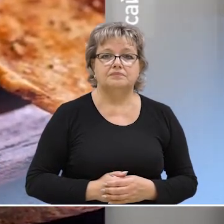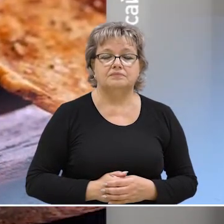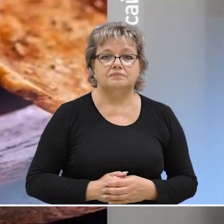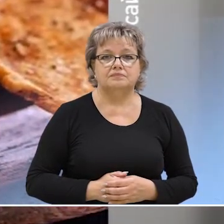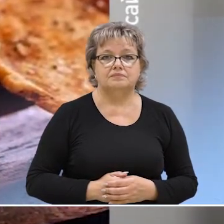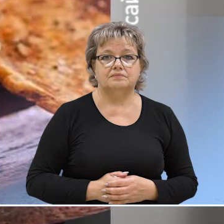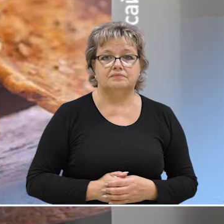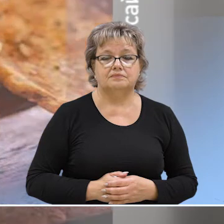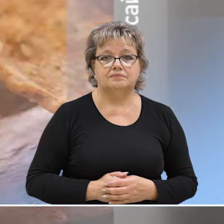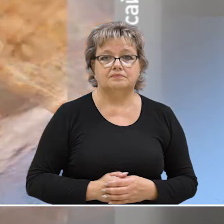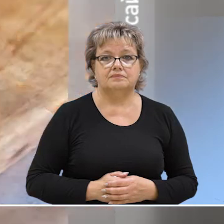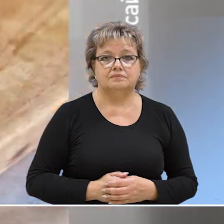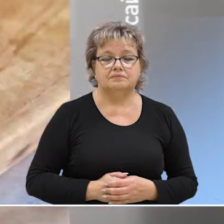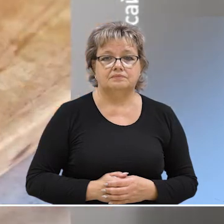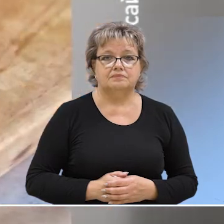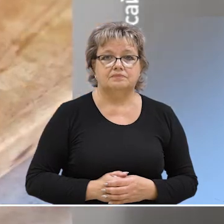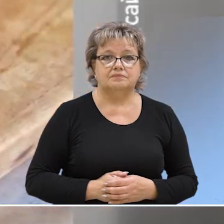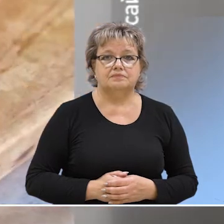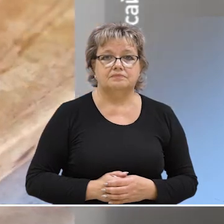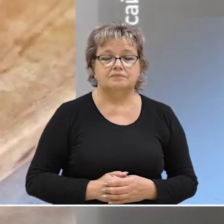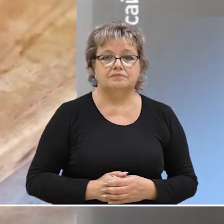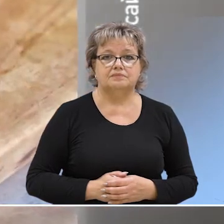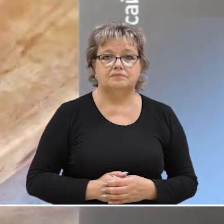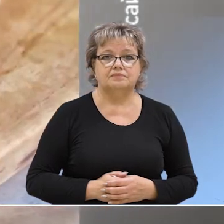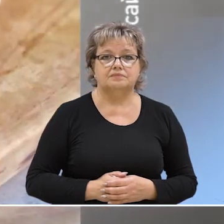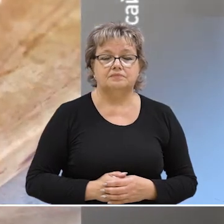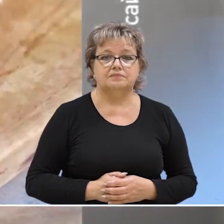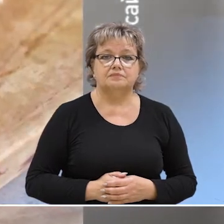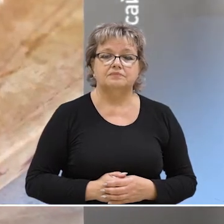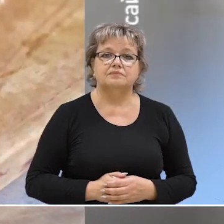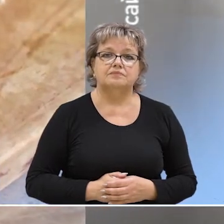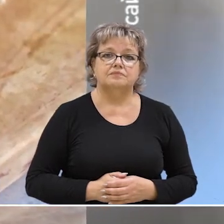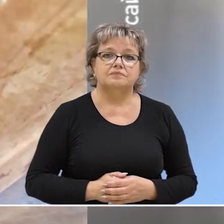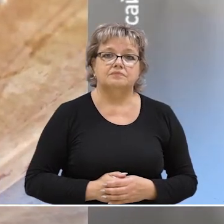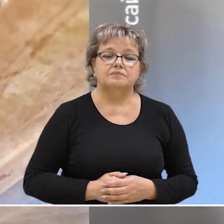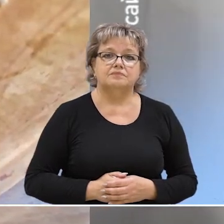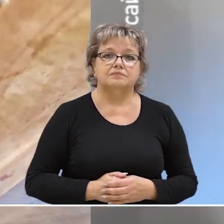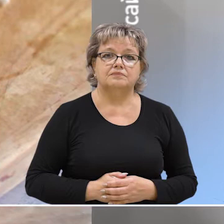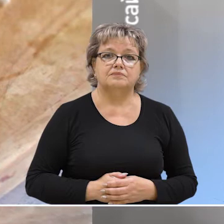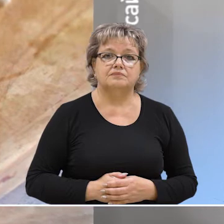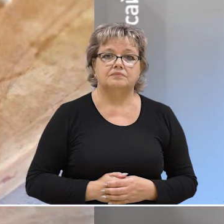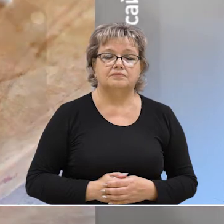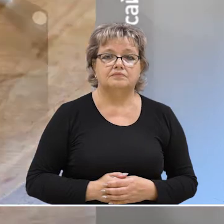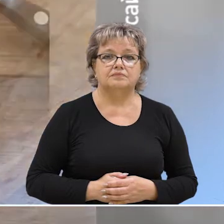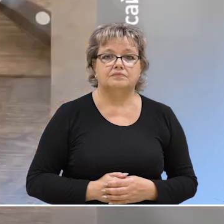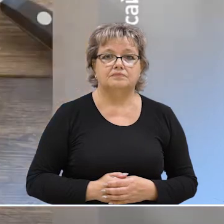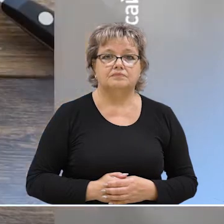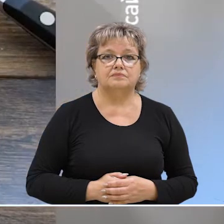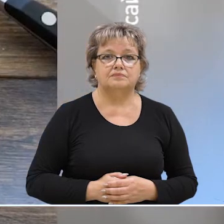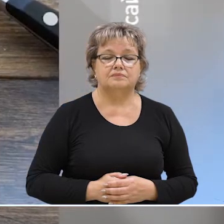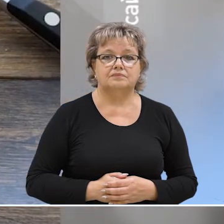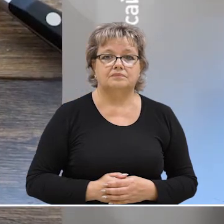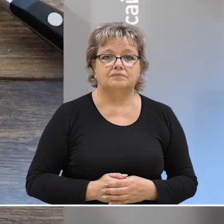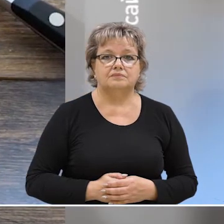с яичным салатом. Яйца сварите вкрутую, охладите под струей воды, очистите, порубите не слишком мелко.